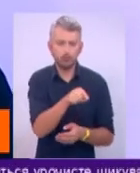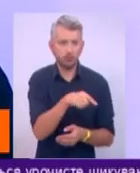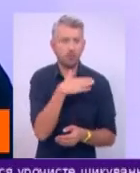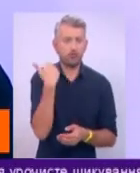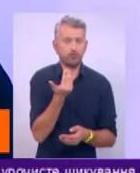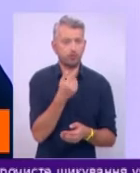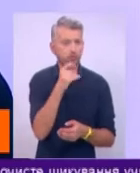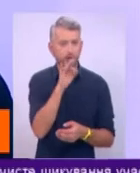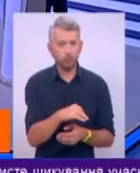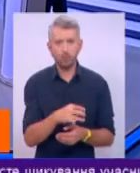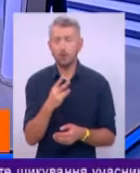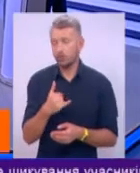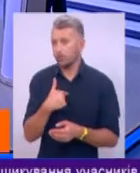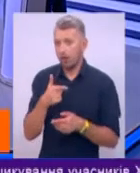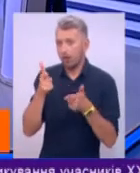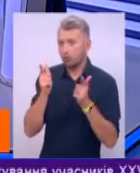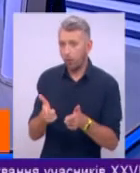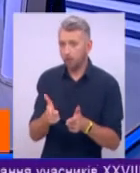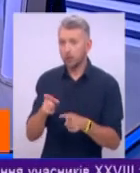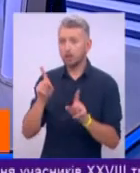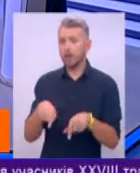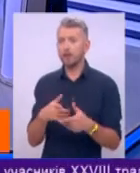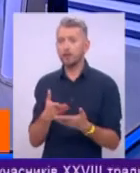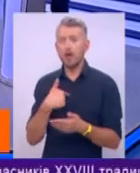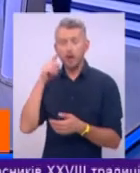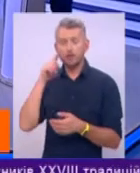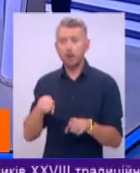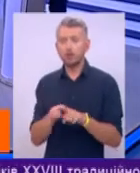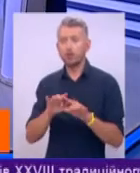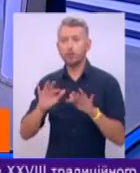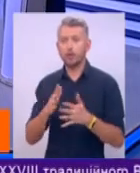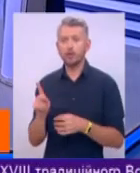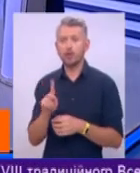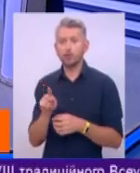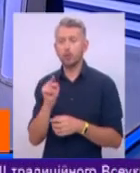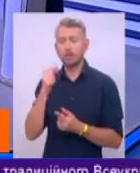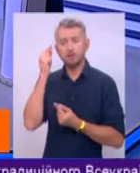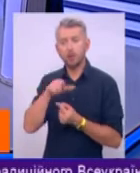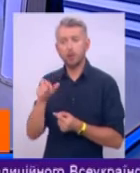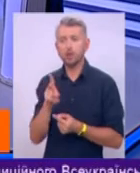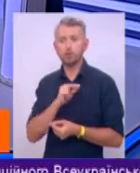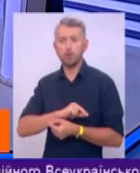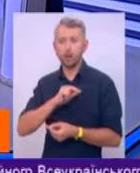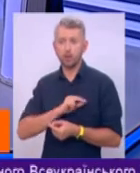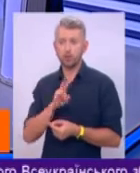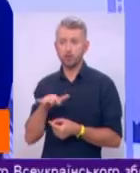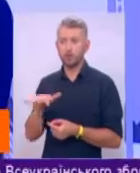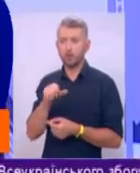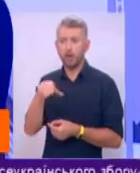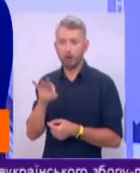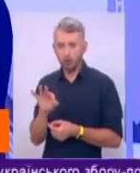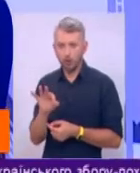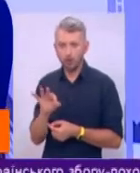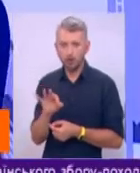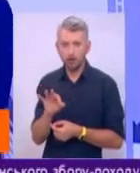Тут. Дійсно, ну я з вами згодна. Ну навіть я знаю таку ситуацію, що от ті психологи, які працюють на в зоні АТО